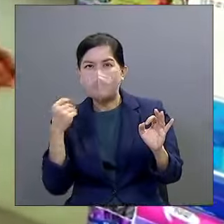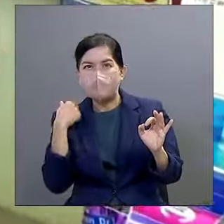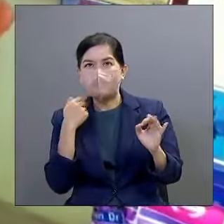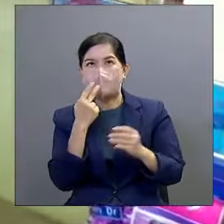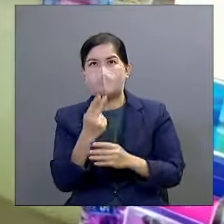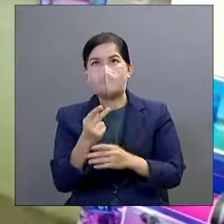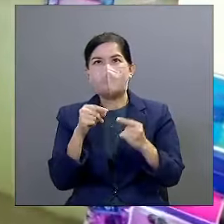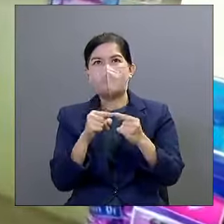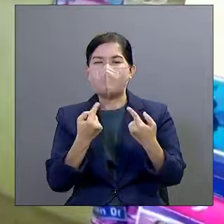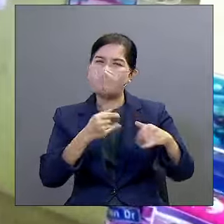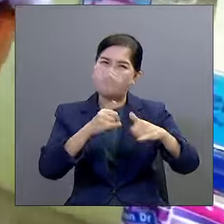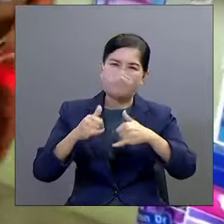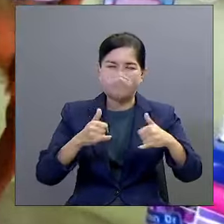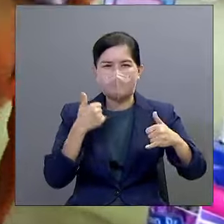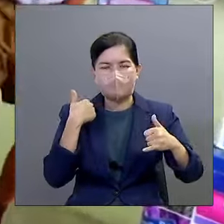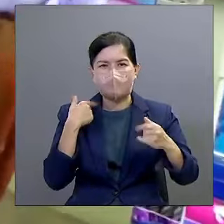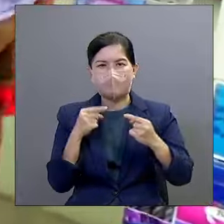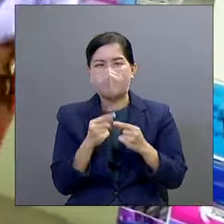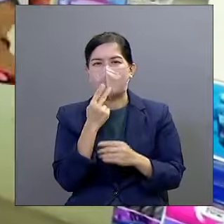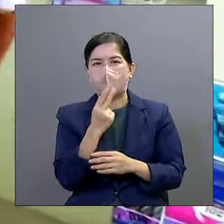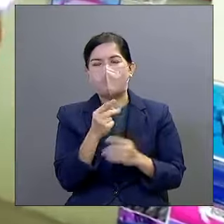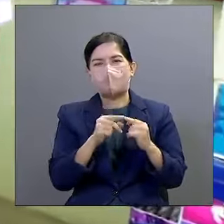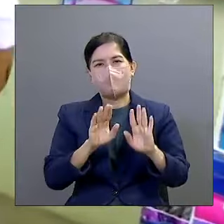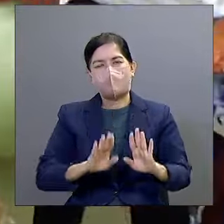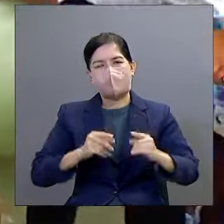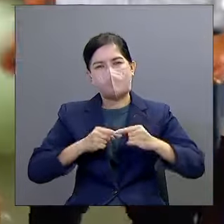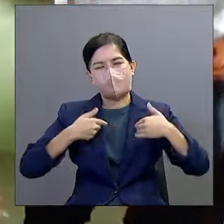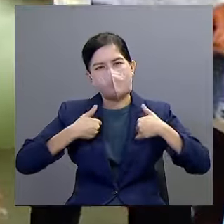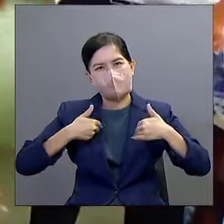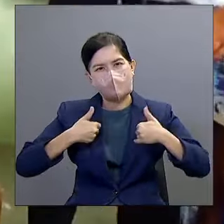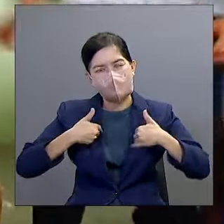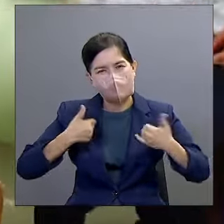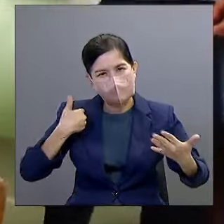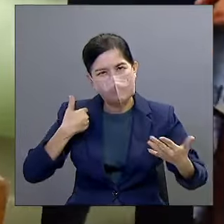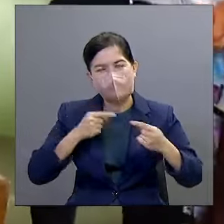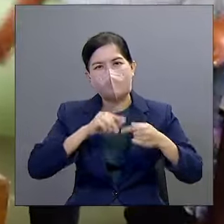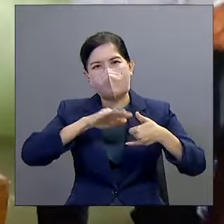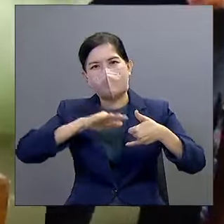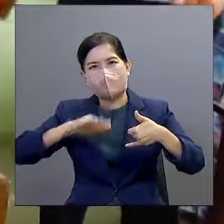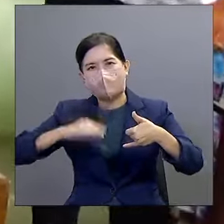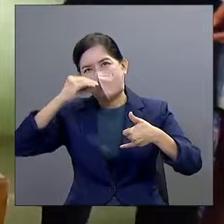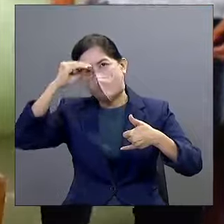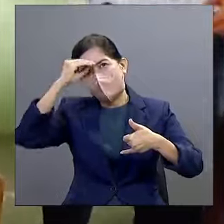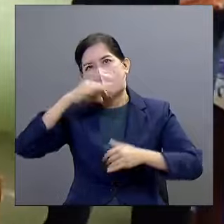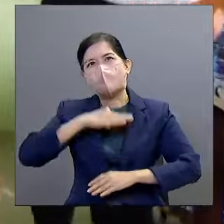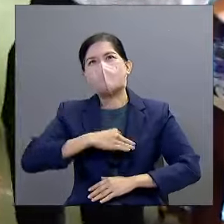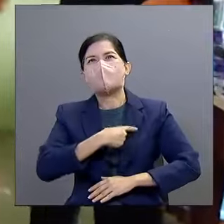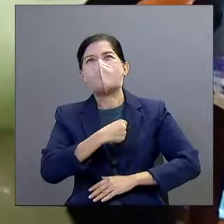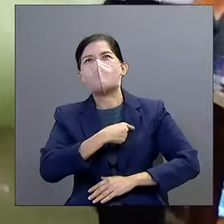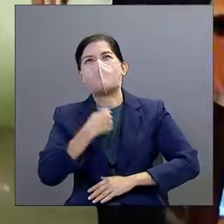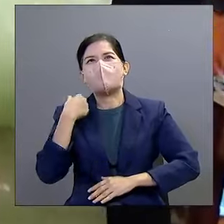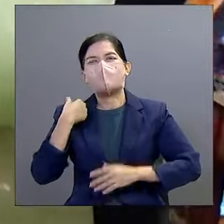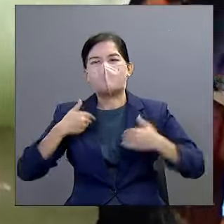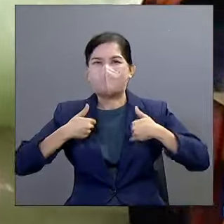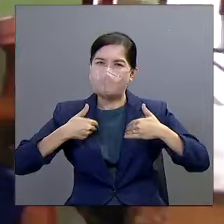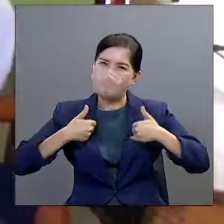ภาพไปนะคะเนี่ยและการเต้นสนุกสนานนักเรียนเขาจะได้ปล่อยของมันเป็นการผ่อนคลายซึ่งนักเรียน